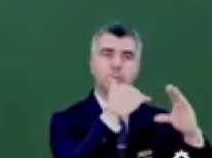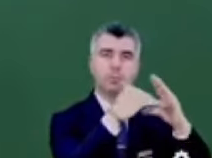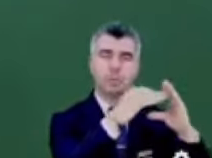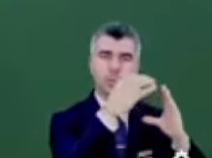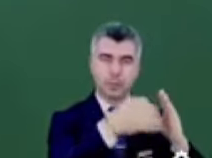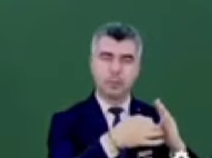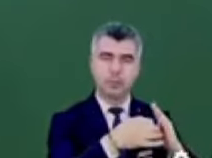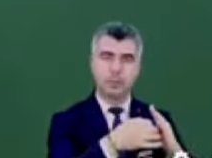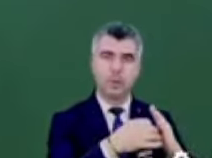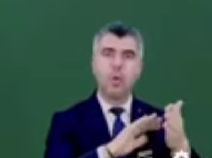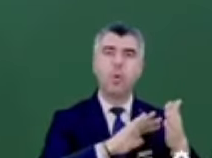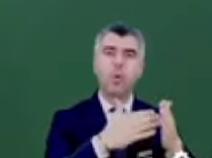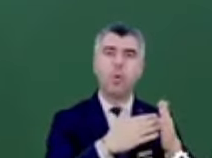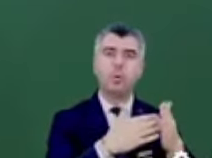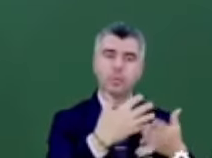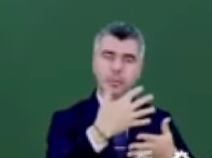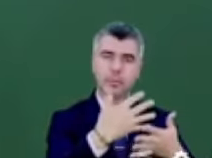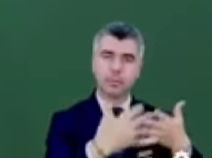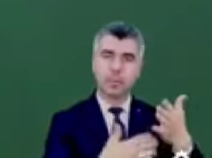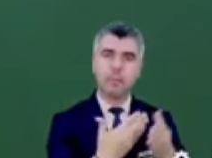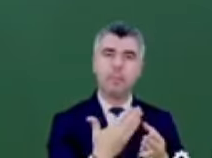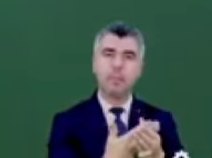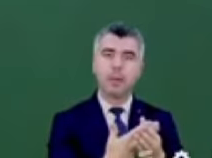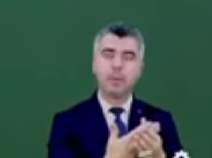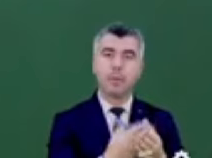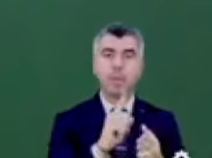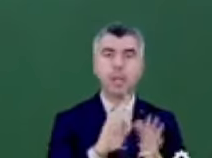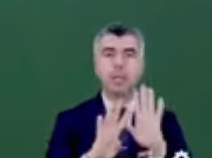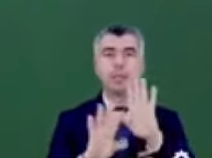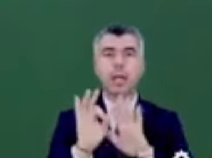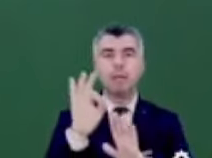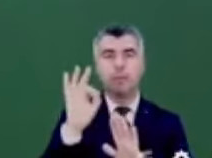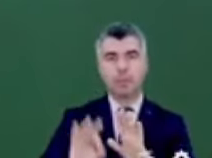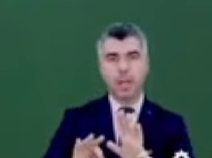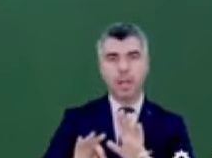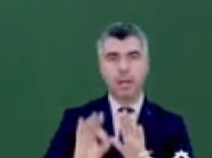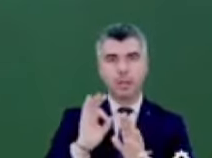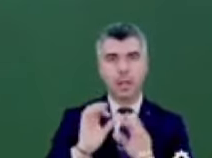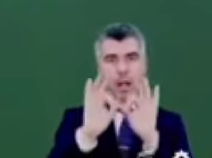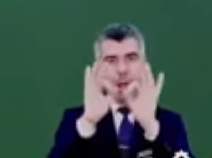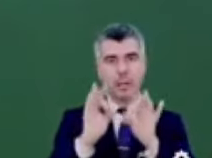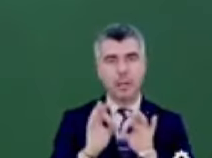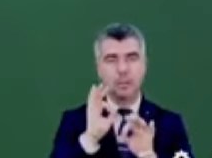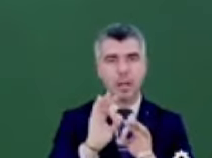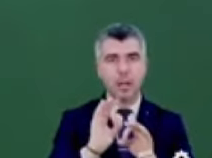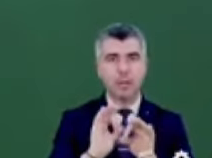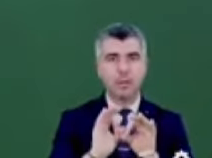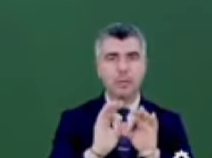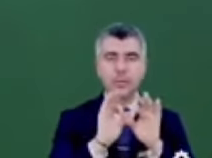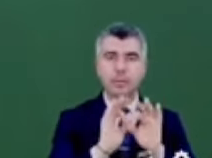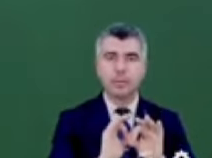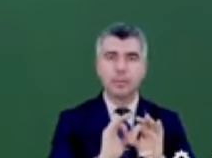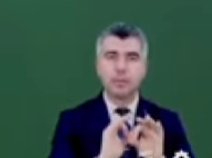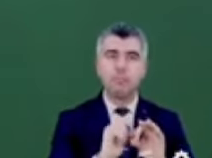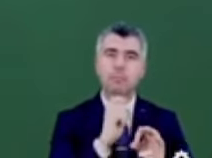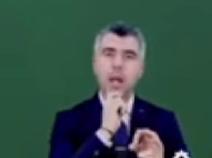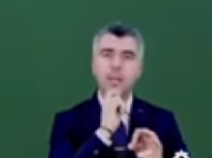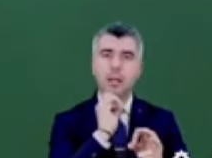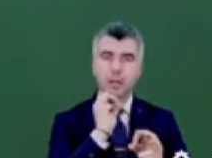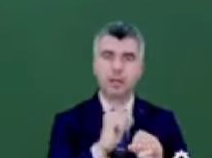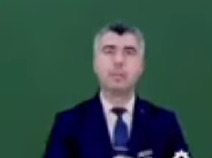استكملوا المسطره ولكن 90% من هذا العدد را تستفيد و 90% من